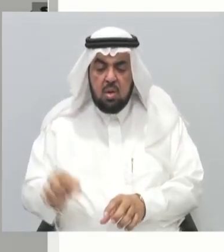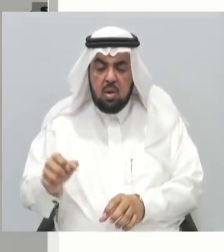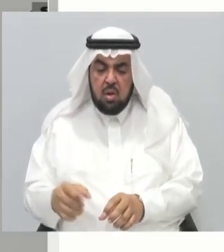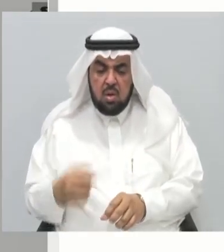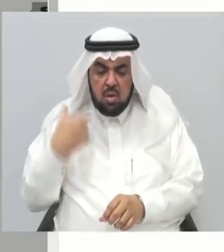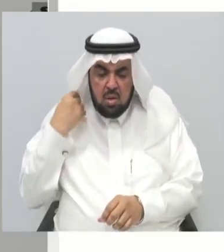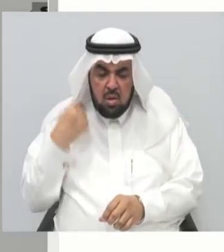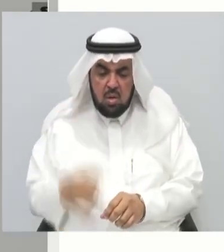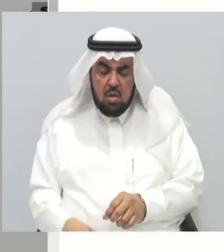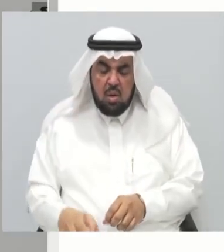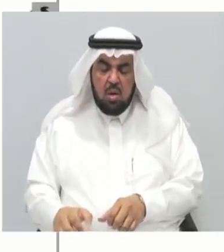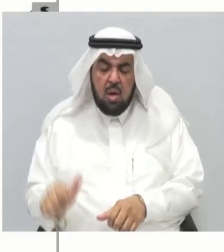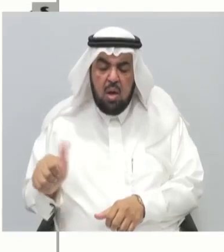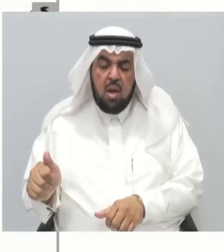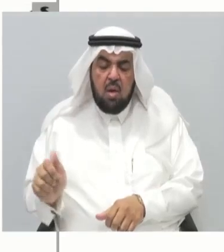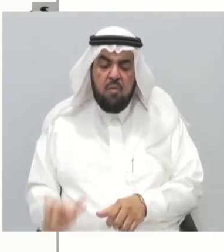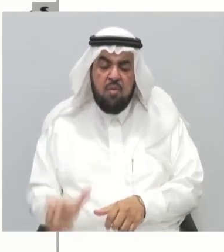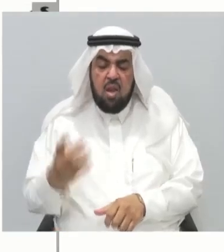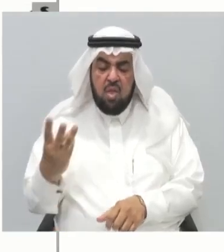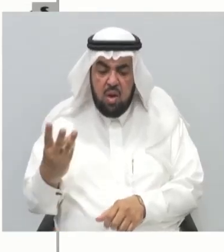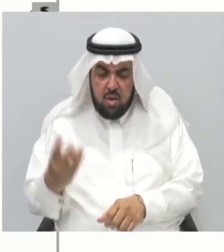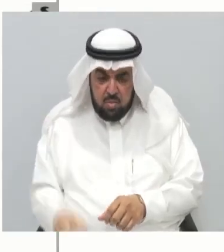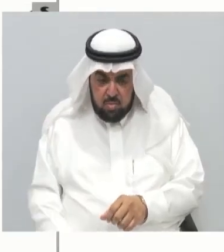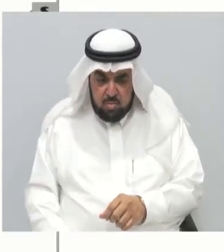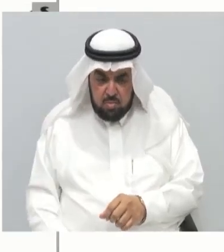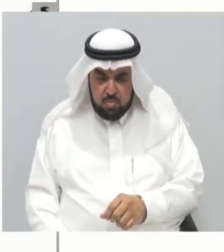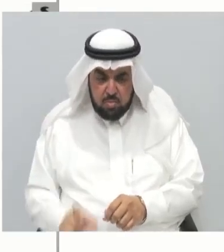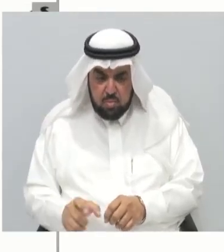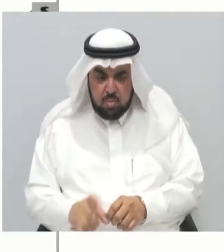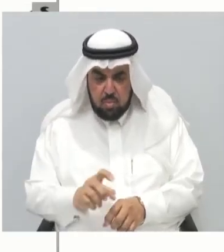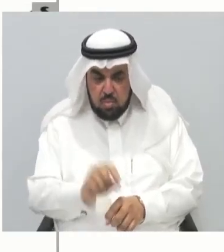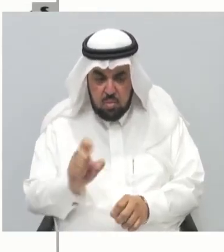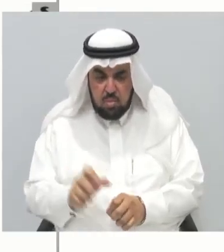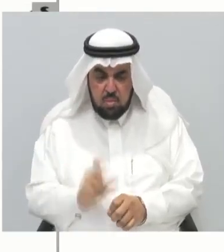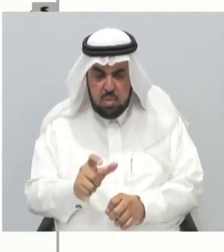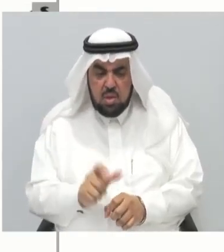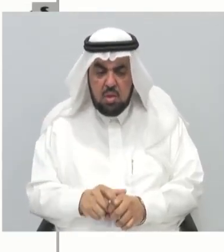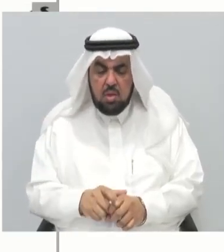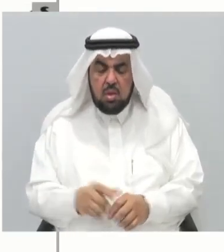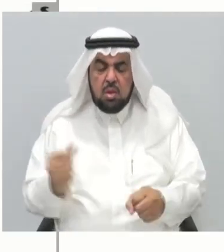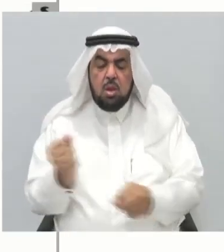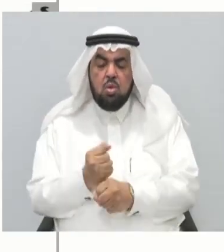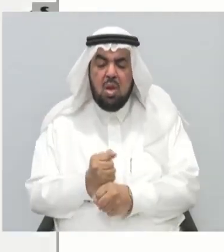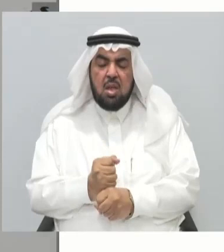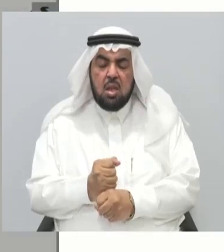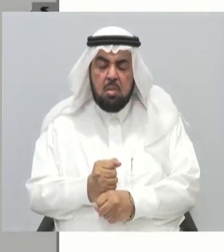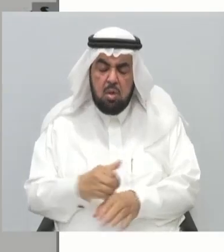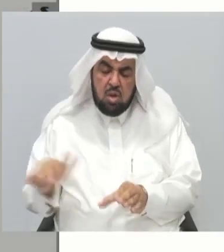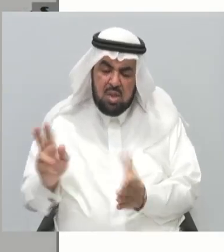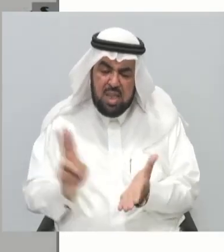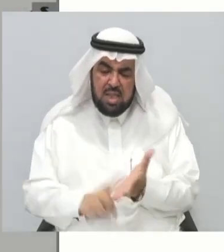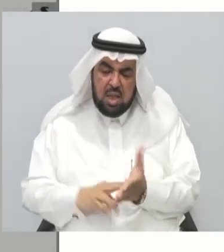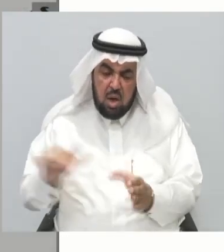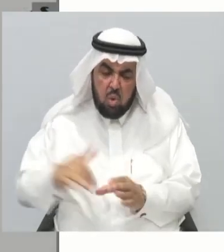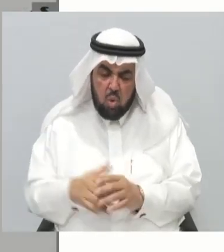الايف 3 ثم الريبورت الاول بعدها سنقوم بالضغط على المستخدم اللوج ان تسجيل